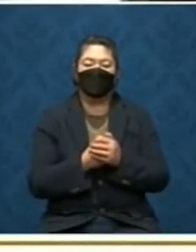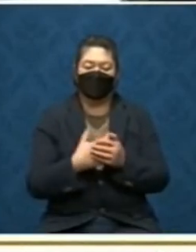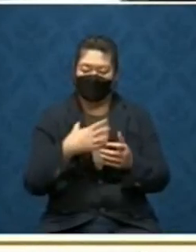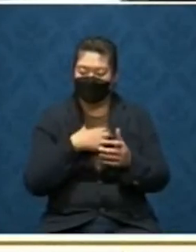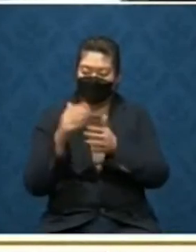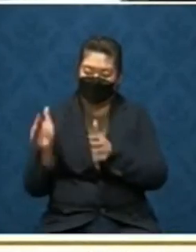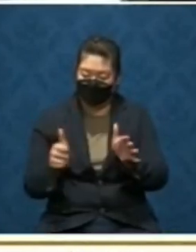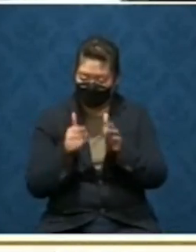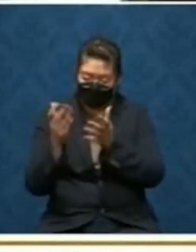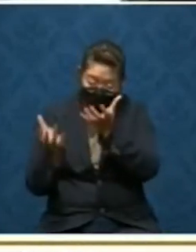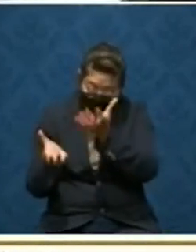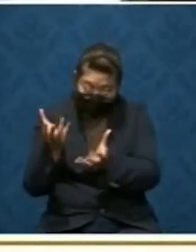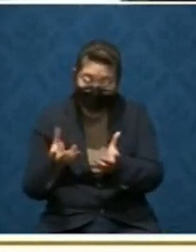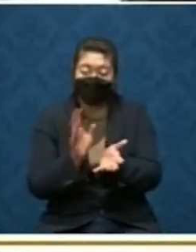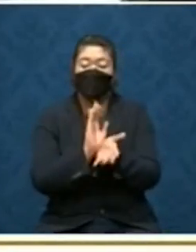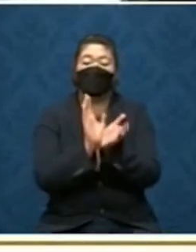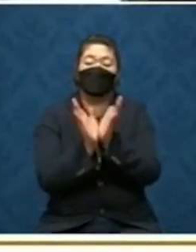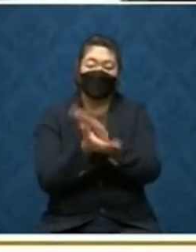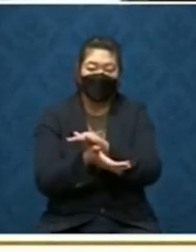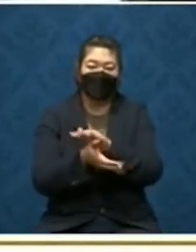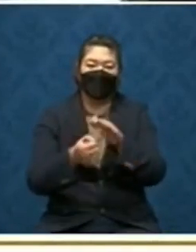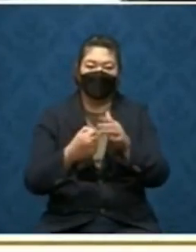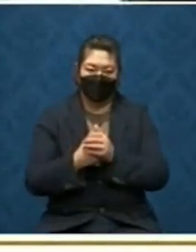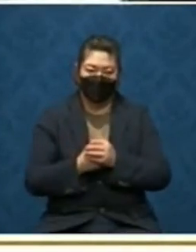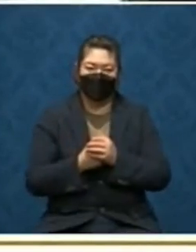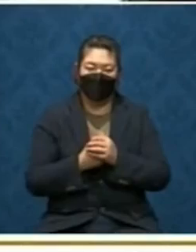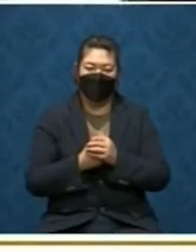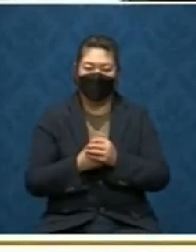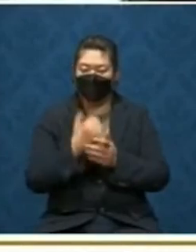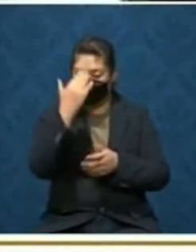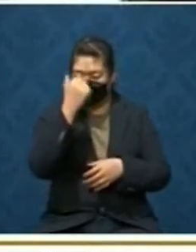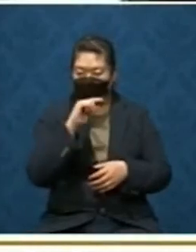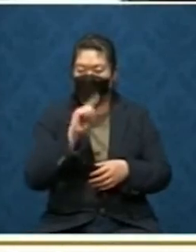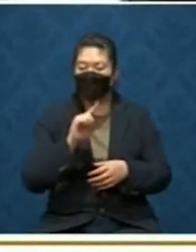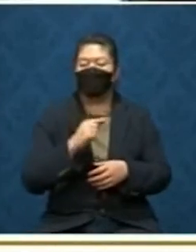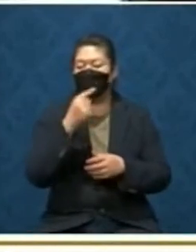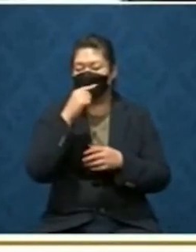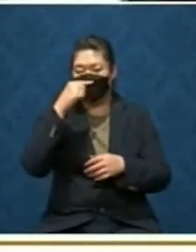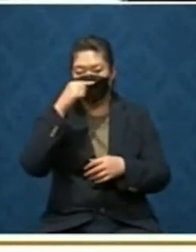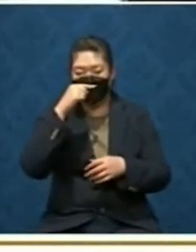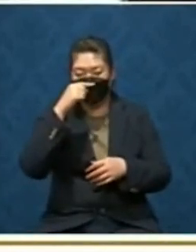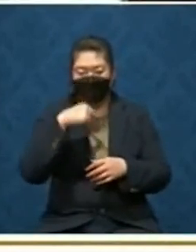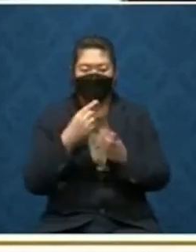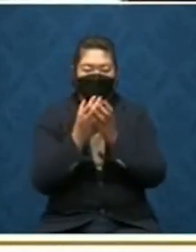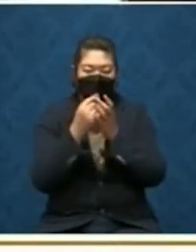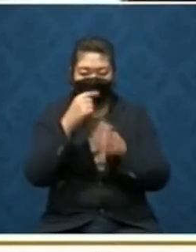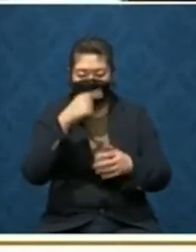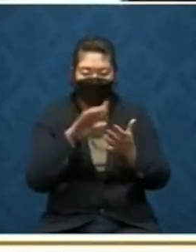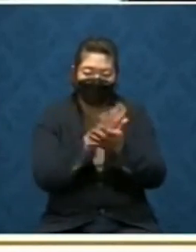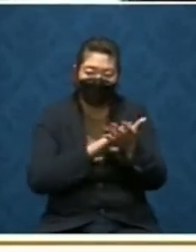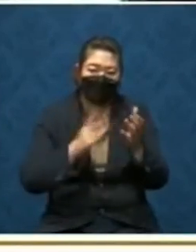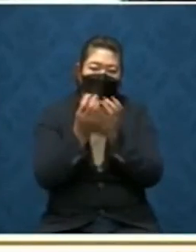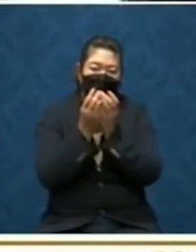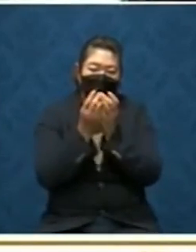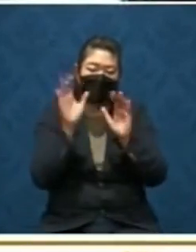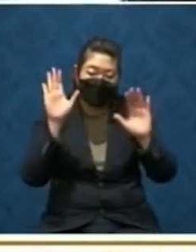ทศที่เกิดขึ้นเป็นอีกครั้งที่เกิดจากผลพวงการที่ประเทศไม่เป็นประชาธิปไตยถ้าสังคมดีประเทศนี้มี